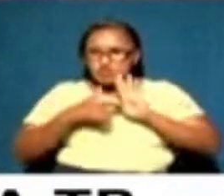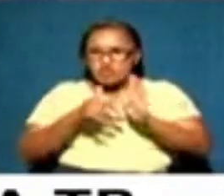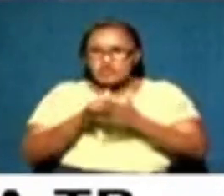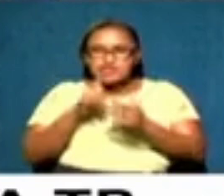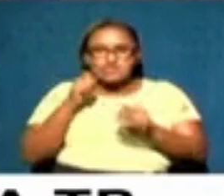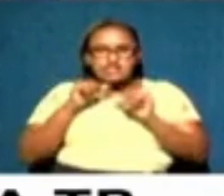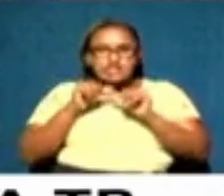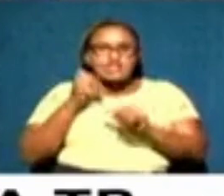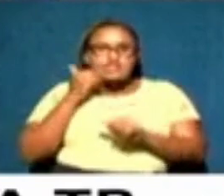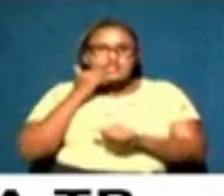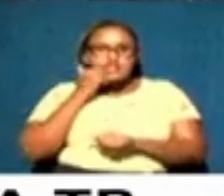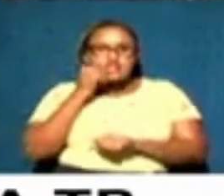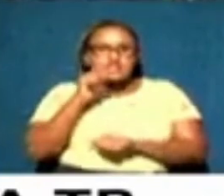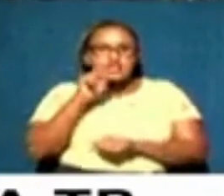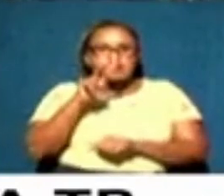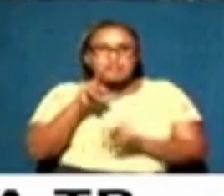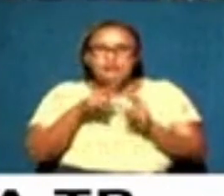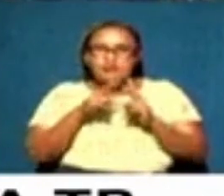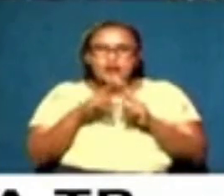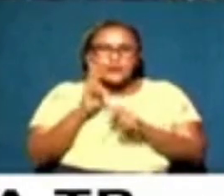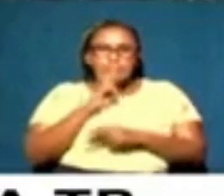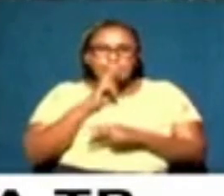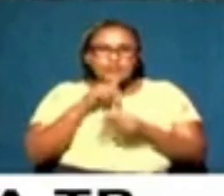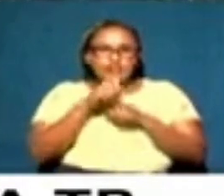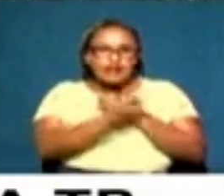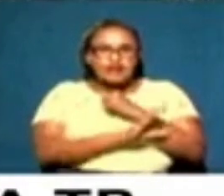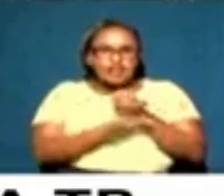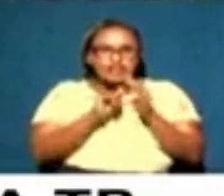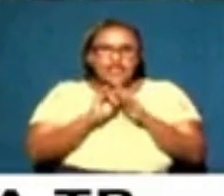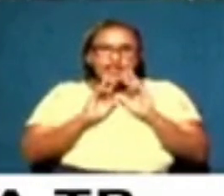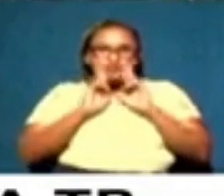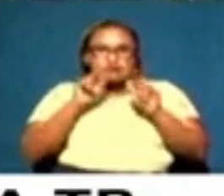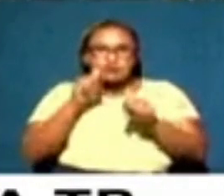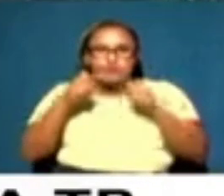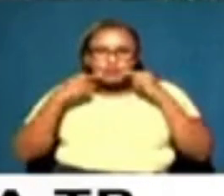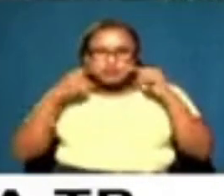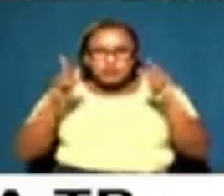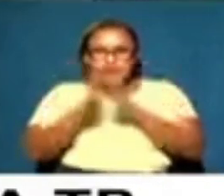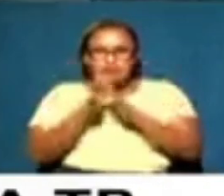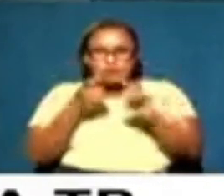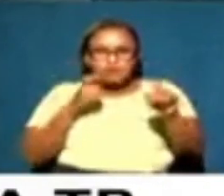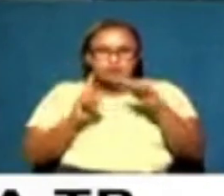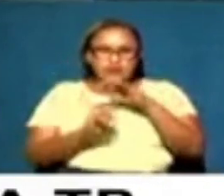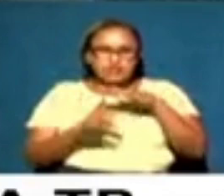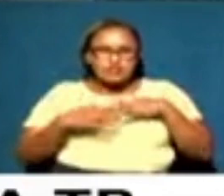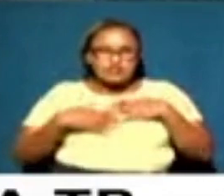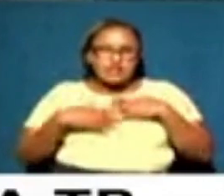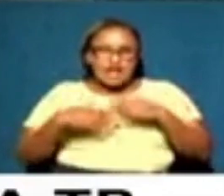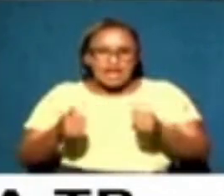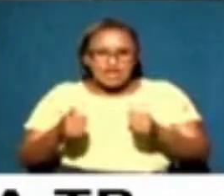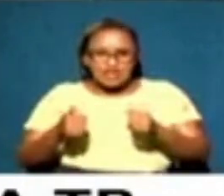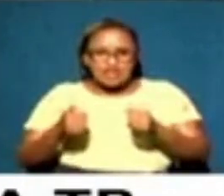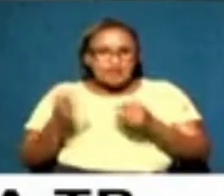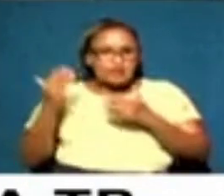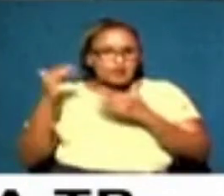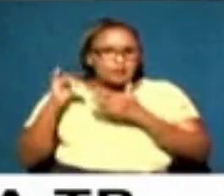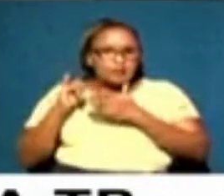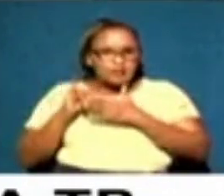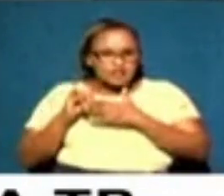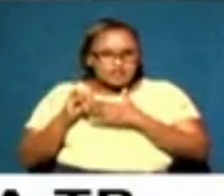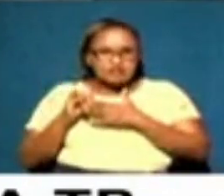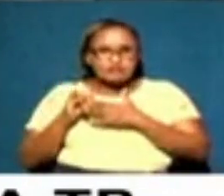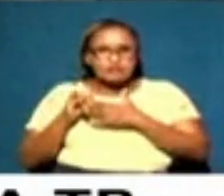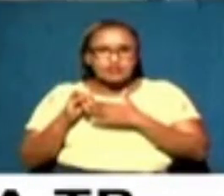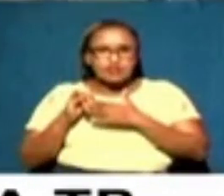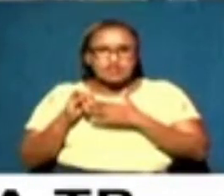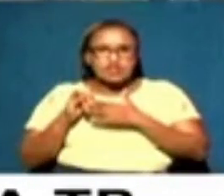igorogo kufuruline. Kuringana na ripoti irierekereirio ni ministry ogima wa mwire itanya leo liari ate